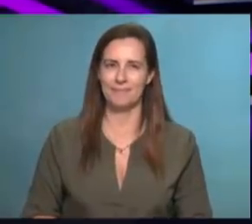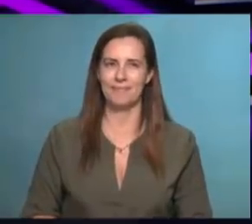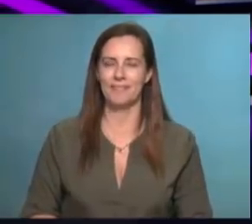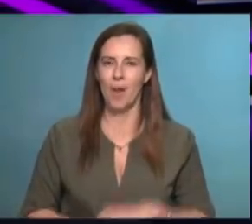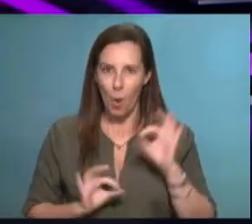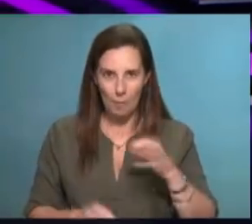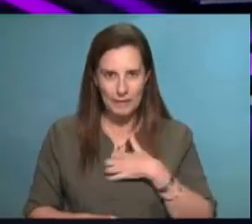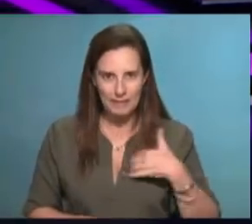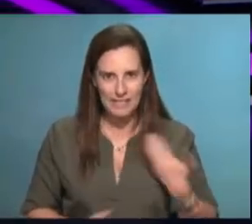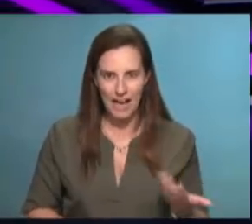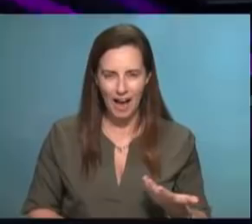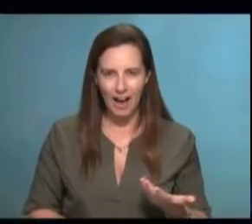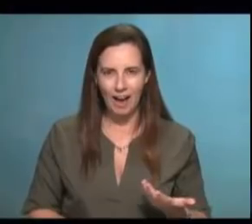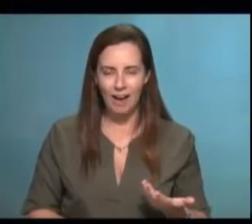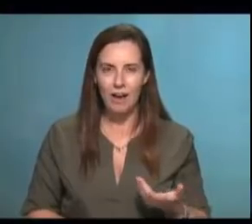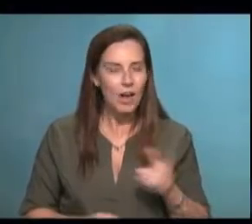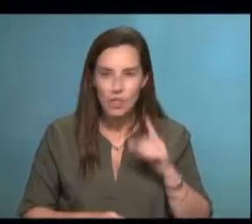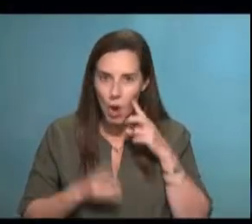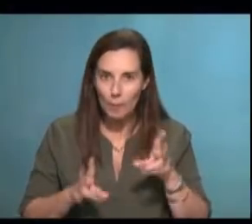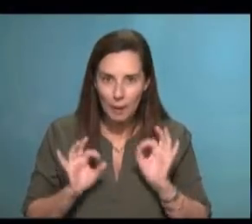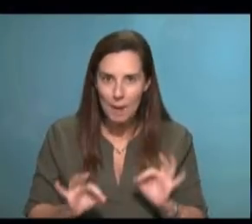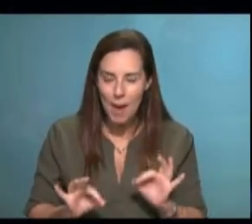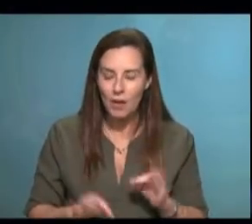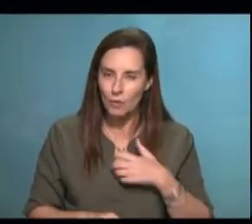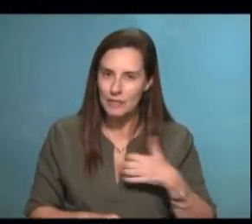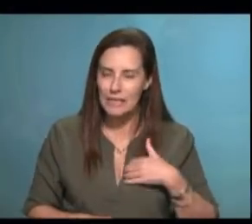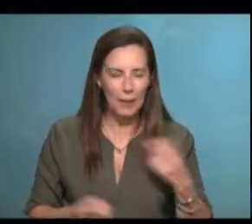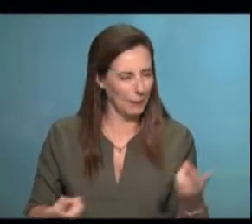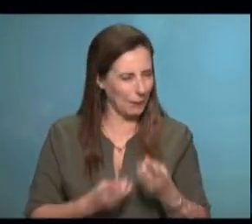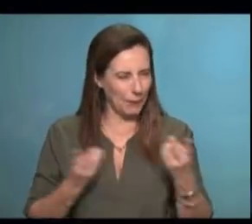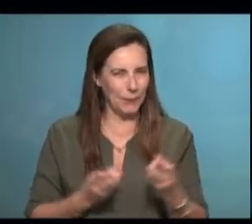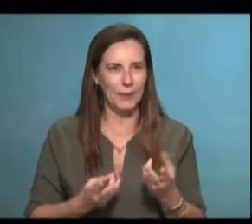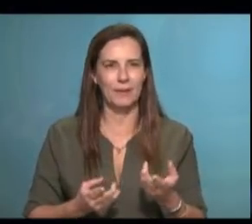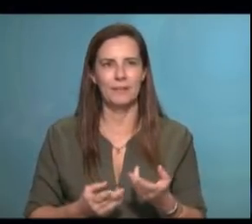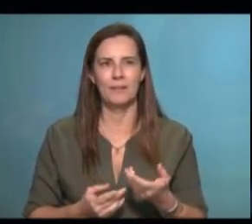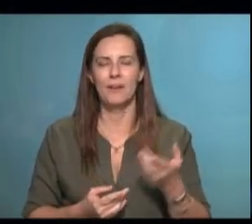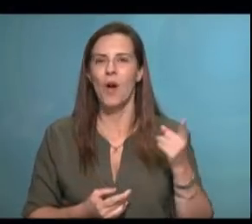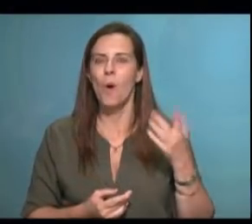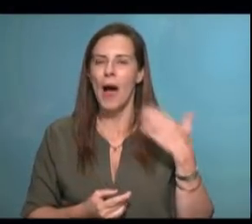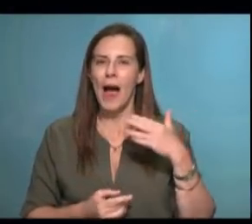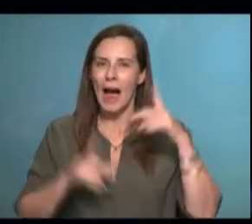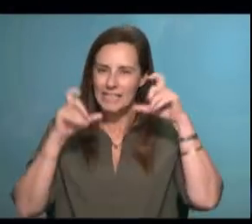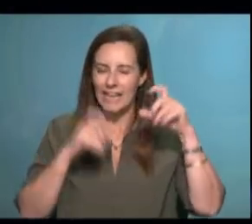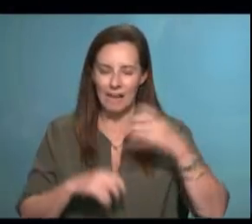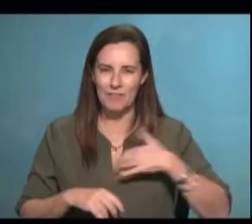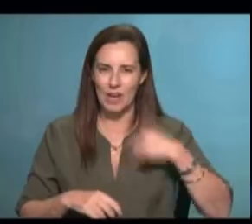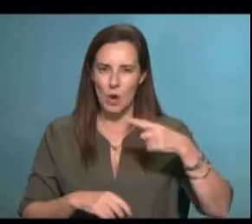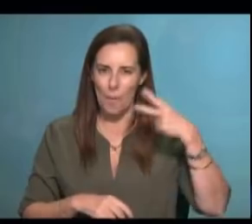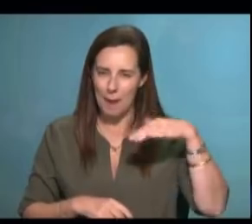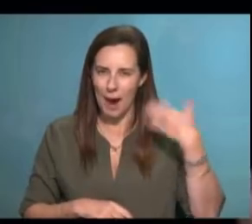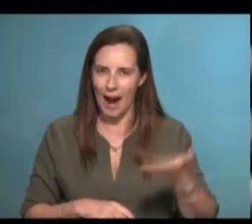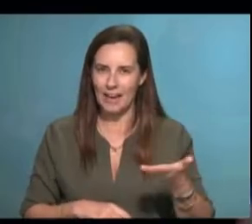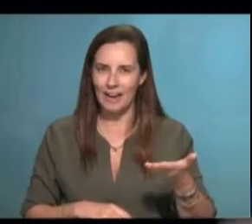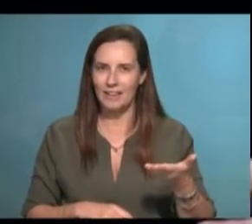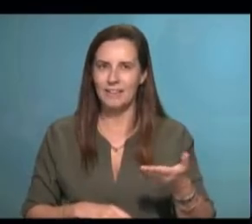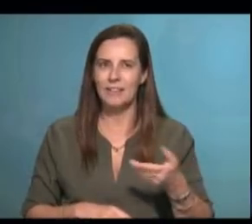או שזו כן. בדיחה ביניהם? לא, זו לא בדיחה. Okay. הוא נפצע, פציעה קלה כמובן, בניה בן נון עצמו, הצלם נפצע יומיים אחר כך, גם את זה. נראה,